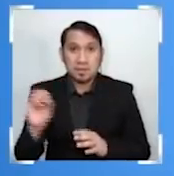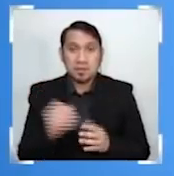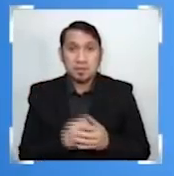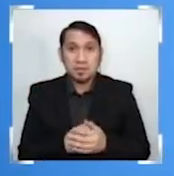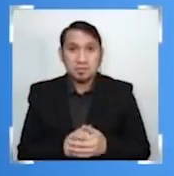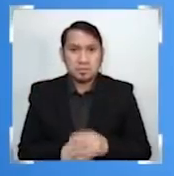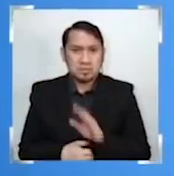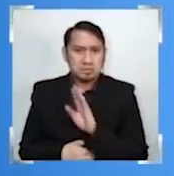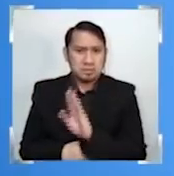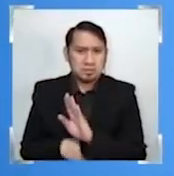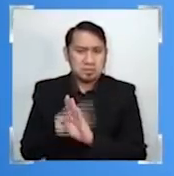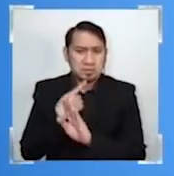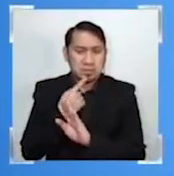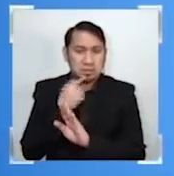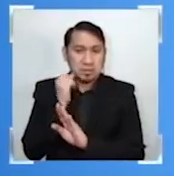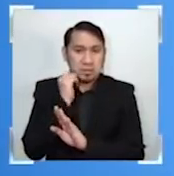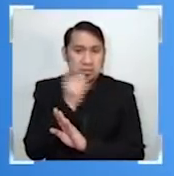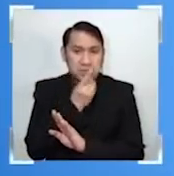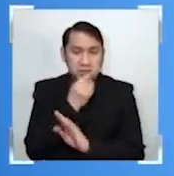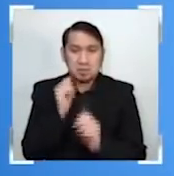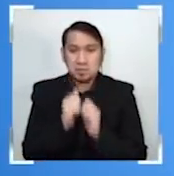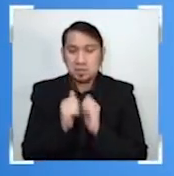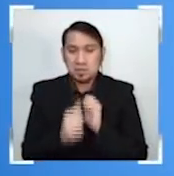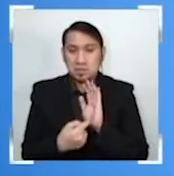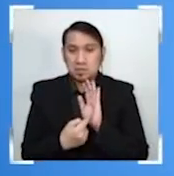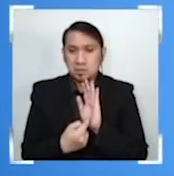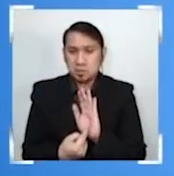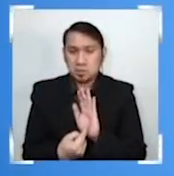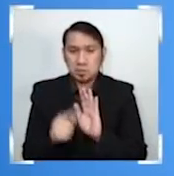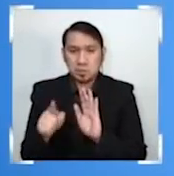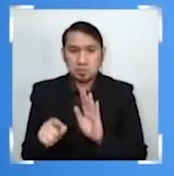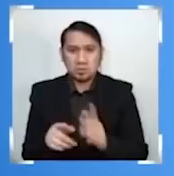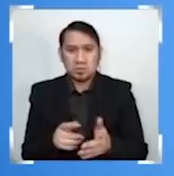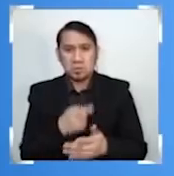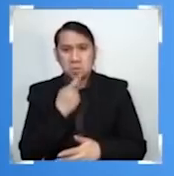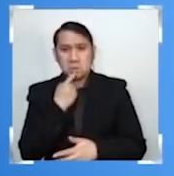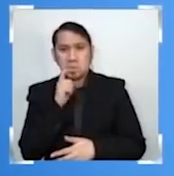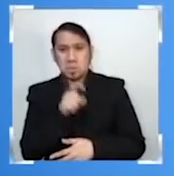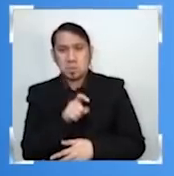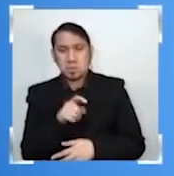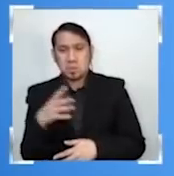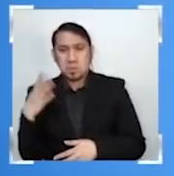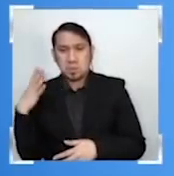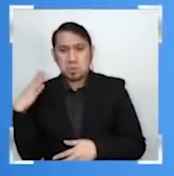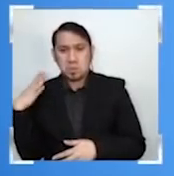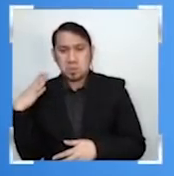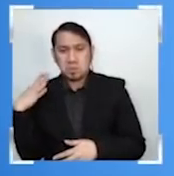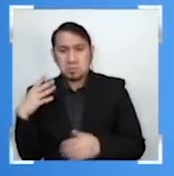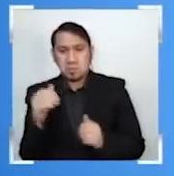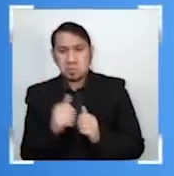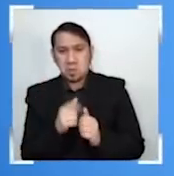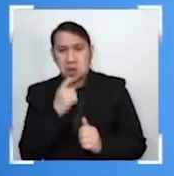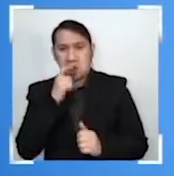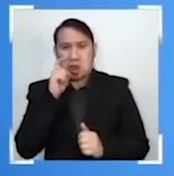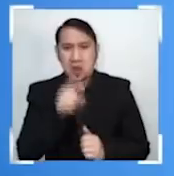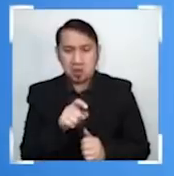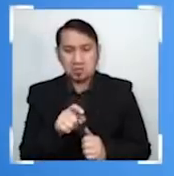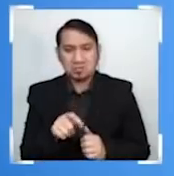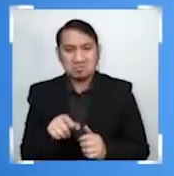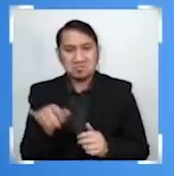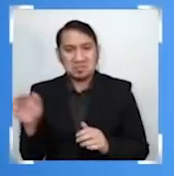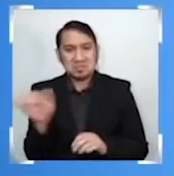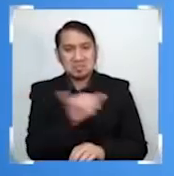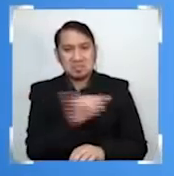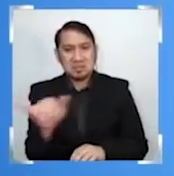ng Mayora ay nagpapakita ng kanyang pagiging dictator in waiting at nagpapakita rin daw na hindi siya naiiba sa kanyang ama.